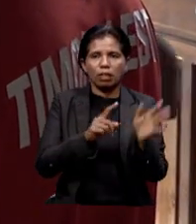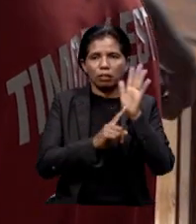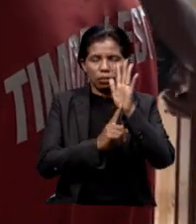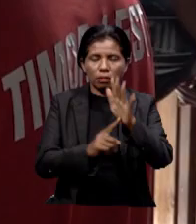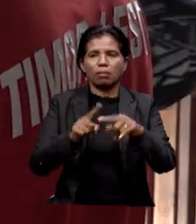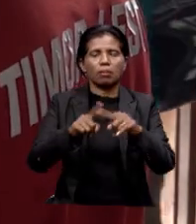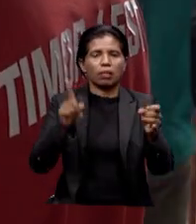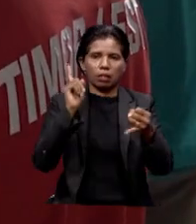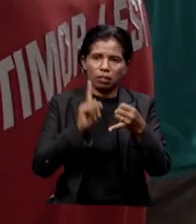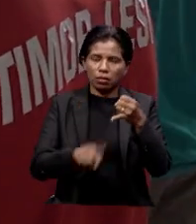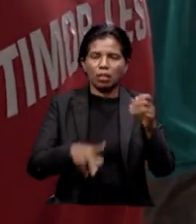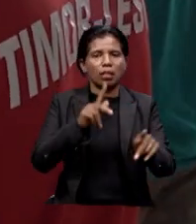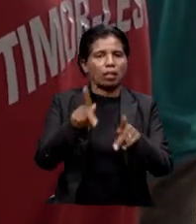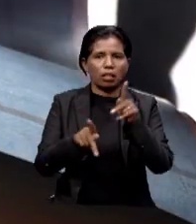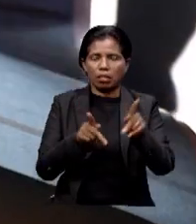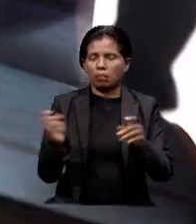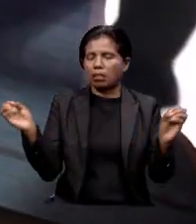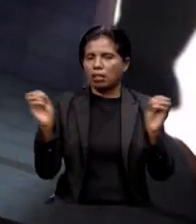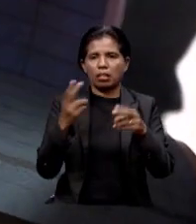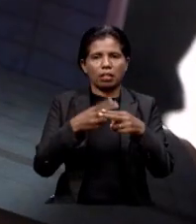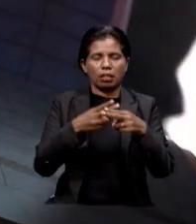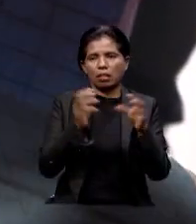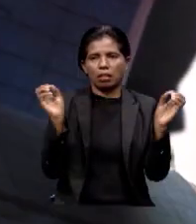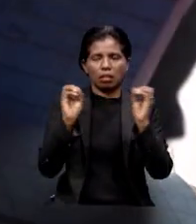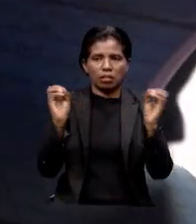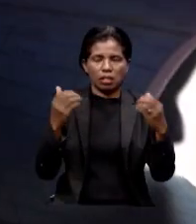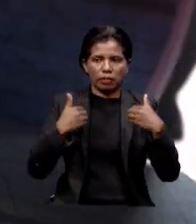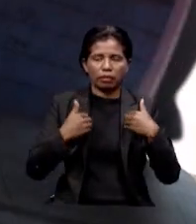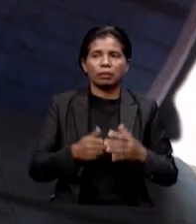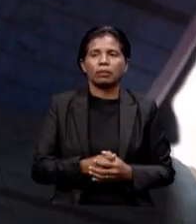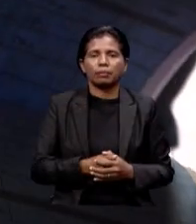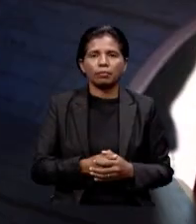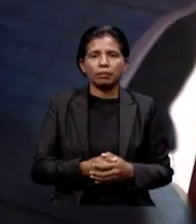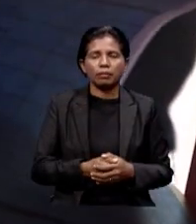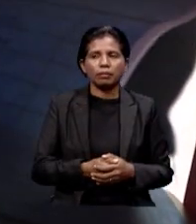be ikus mai beneficiário sira naran laiha. Hauni aldeia ne ulu kuni